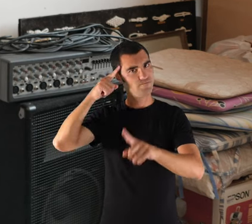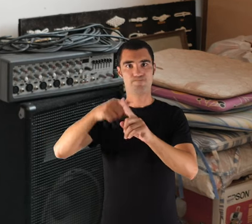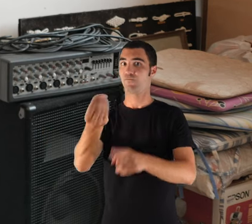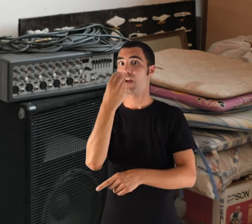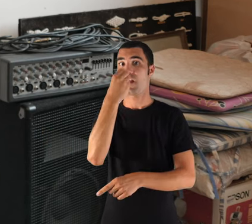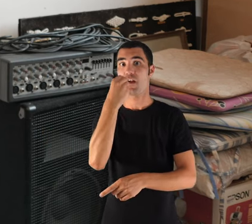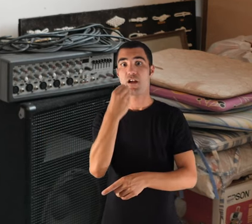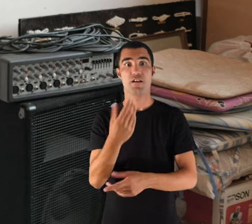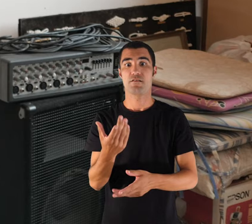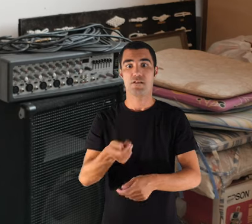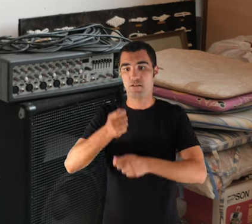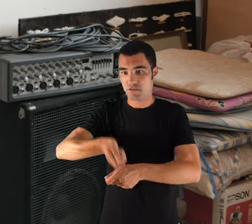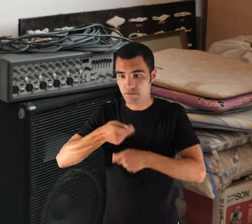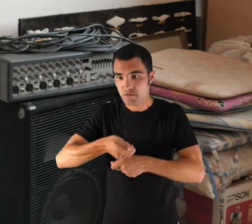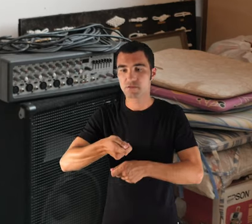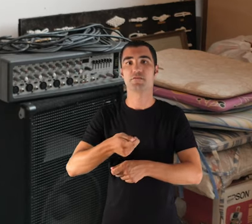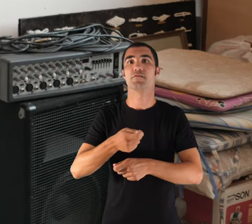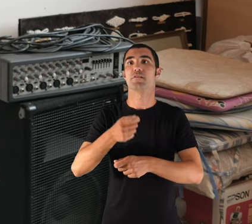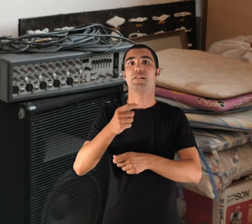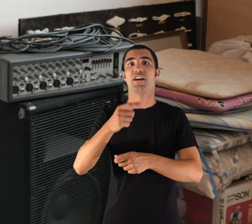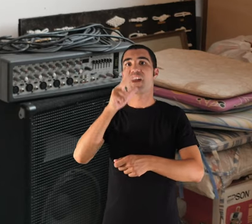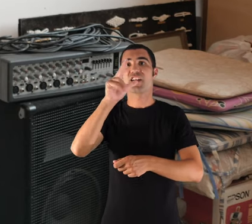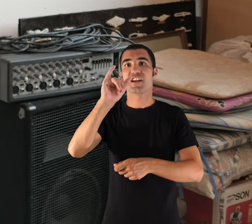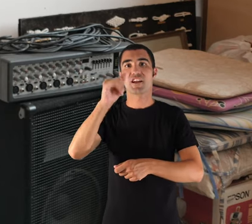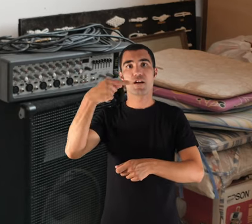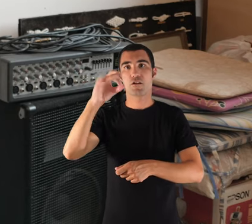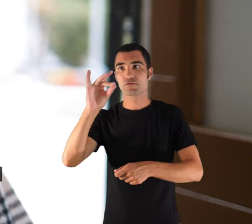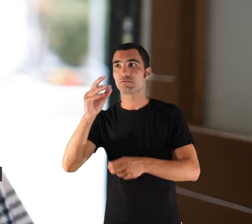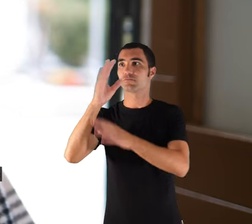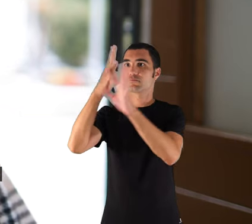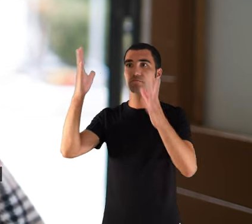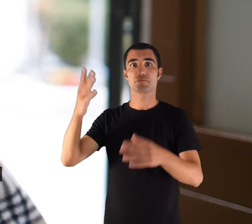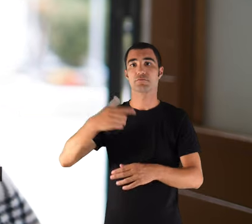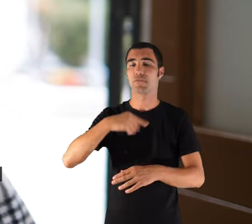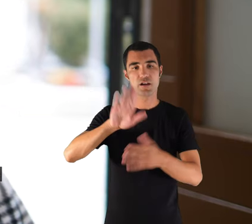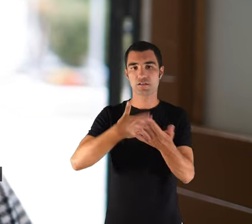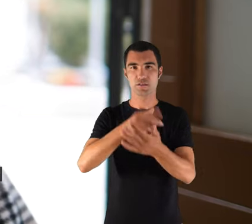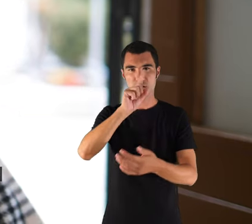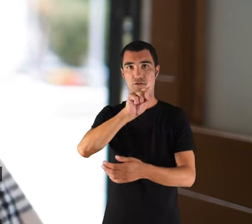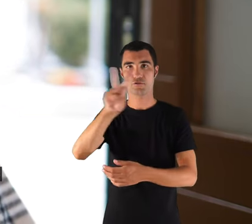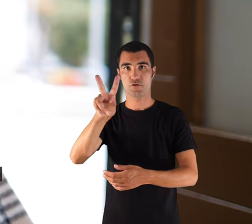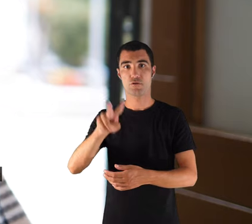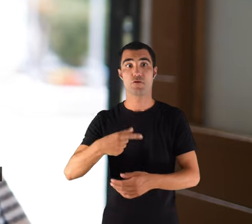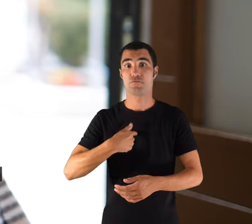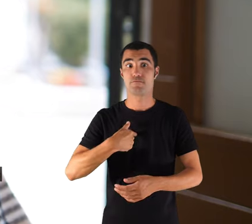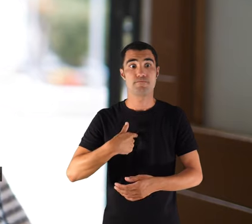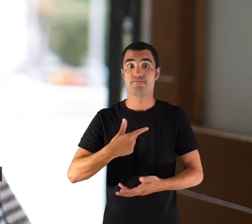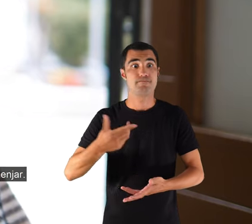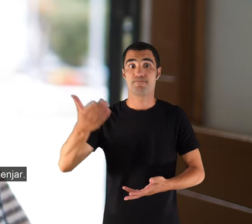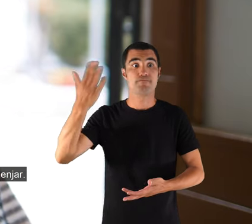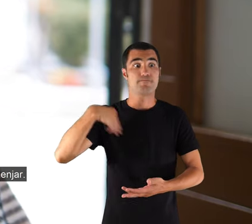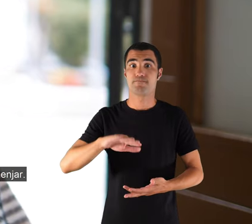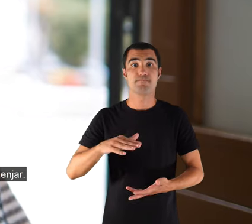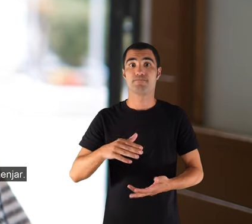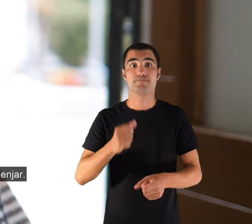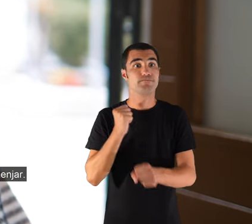fer herba, a la figuera, a 12 anys. A la meva edat, a escola no hi podia anar molt perquè hi